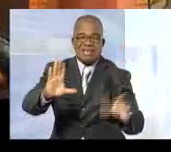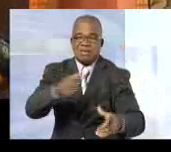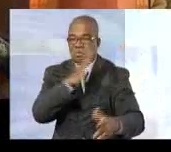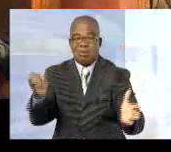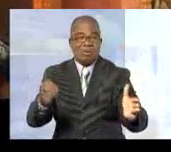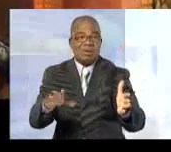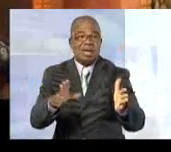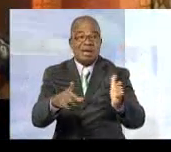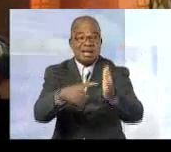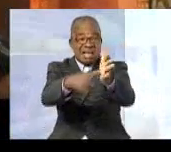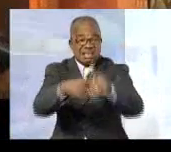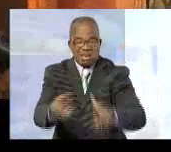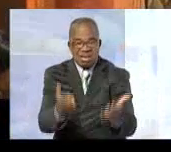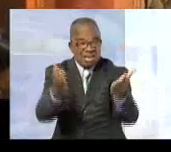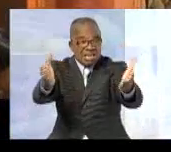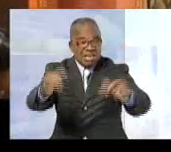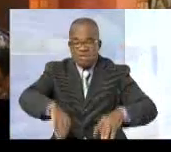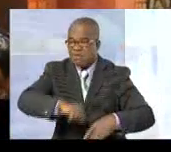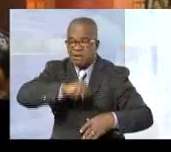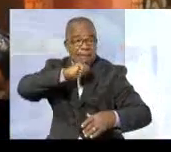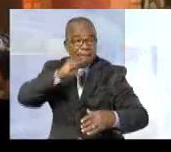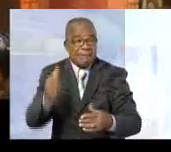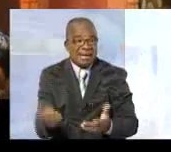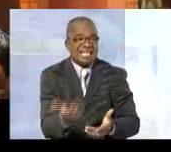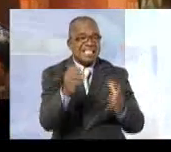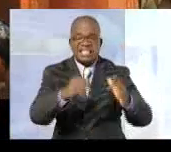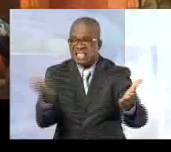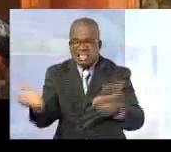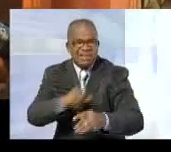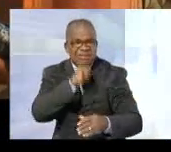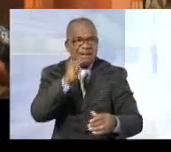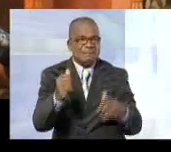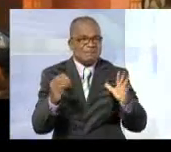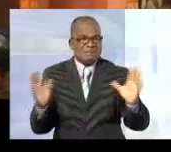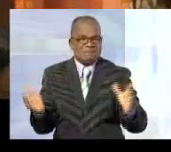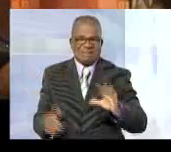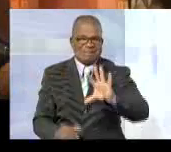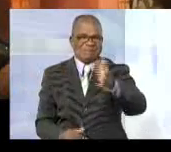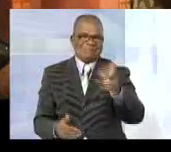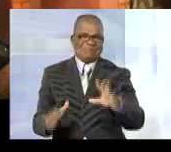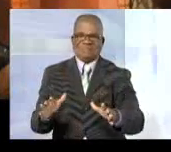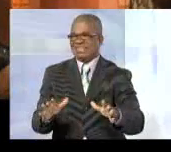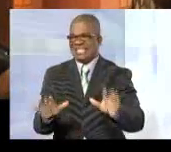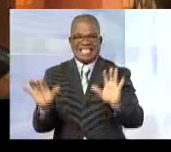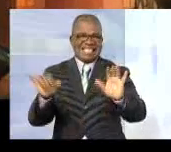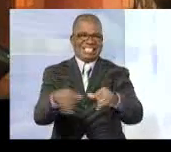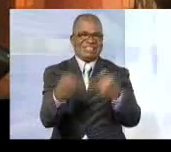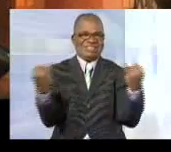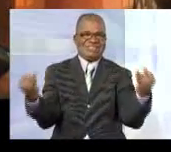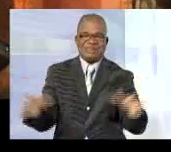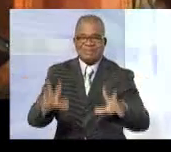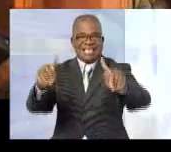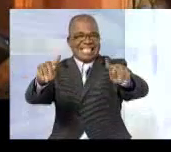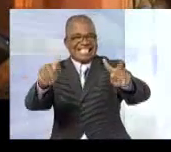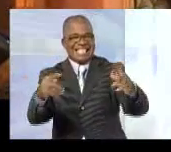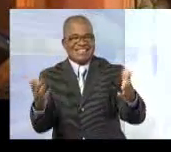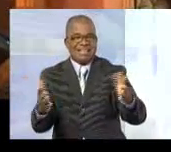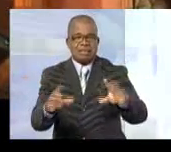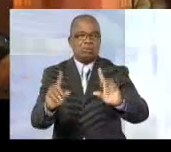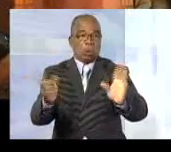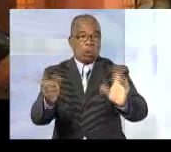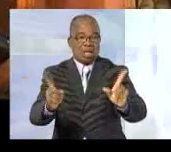exigeant et n'accepte donc pas les émissions de qualité approximative. Une remise en cause